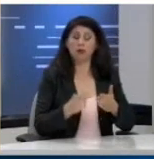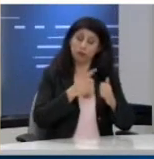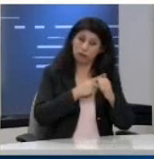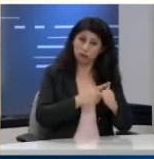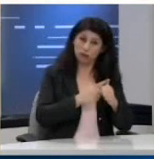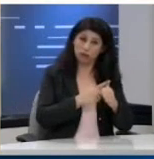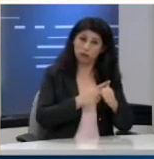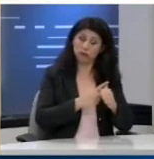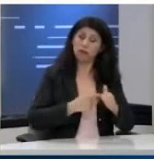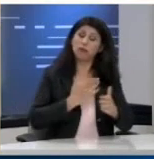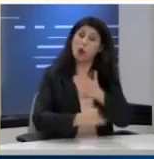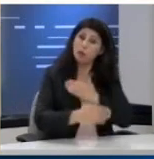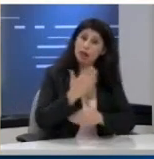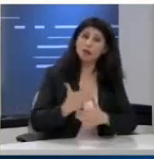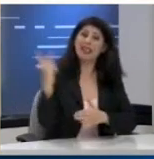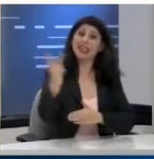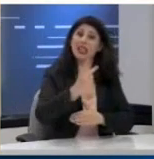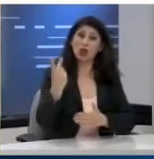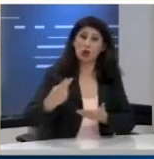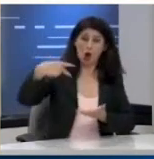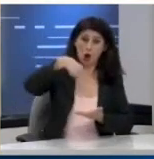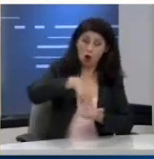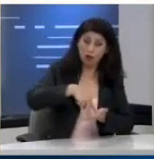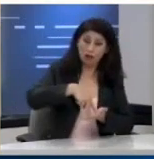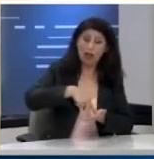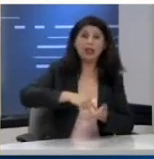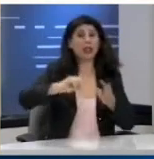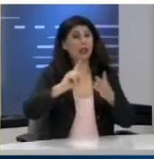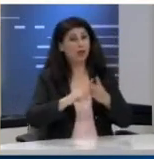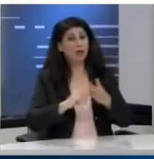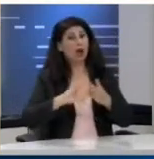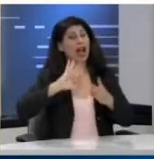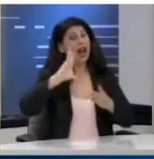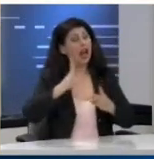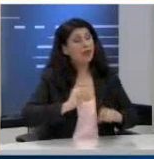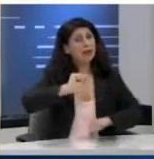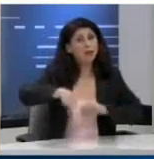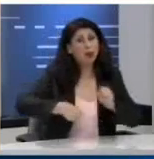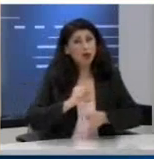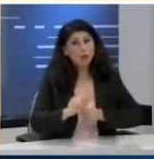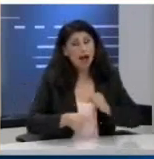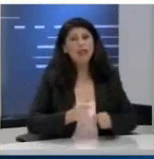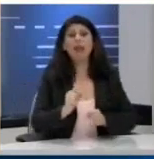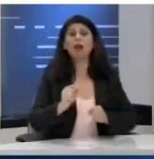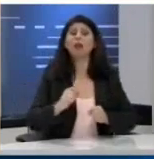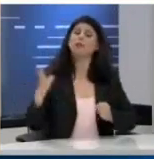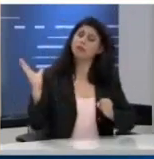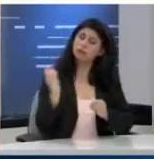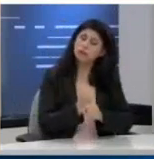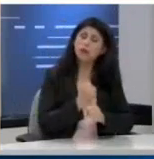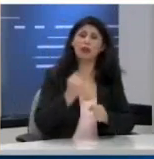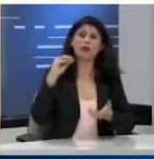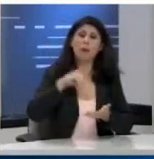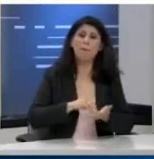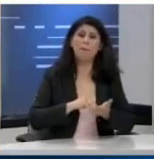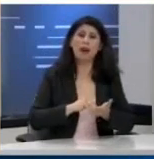αφενός πασχίζοντας να μείνει η κοινωνία όρθια και αφετέρου δίνοντας καθημερινές μάχες για να ξανακερδίσουμε